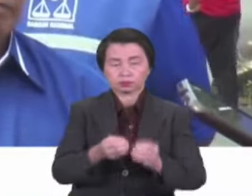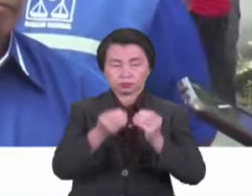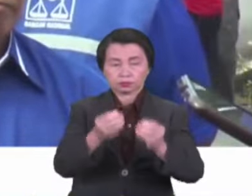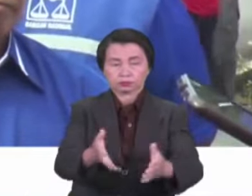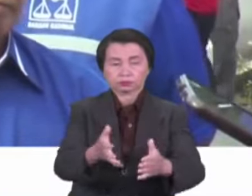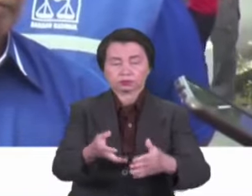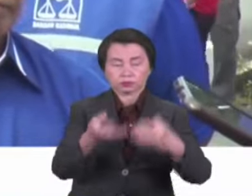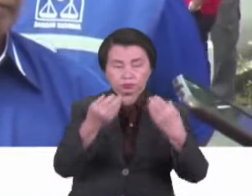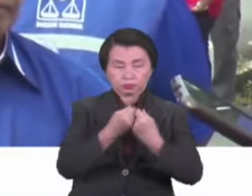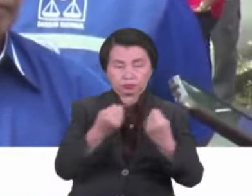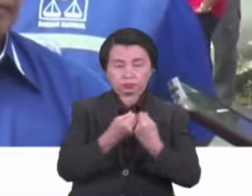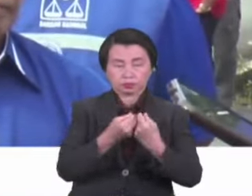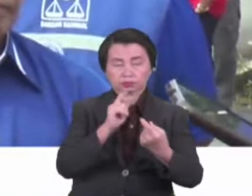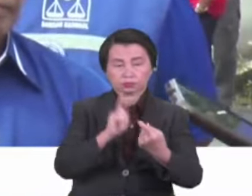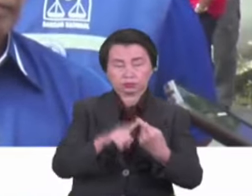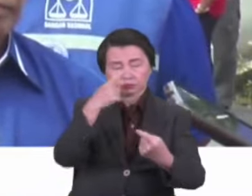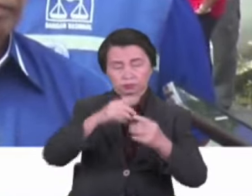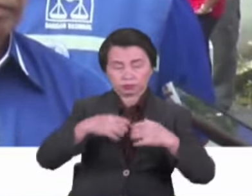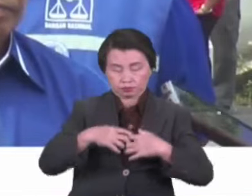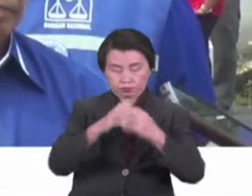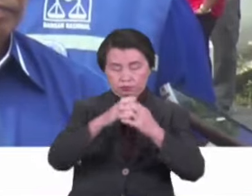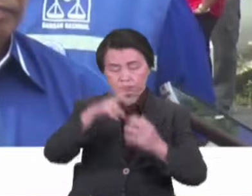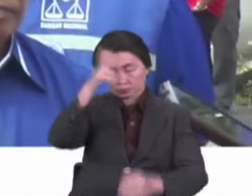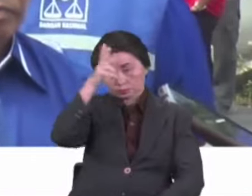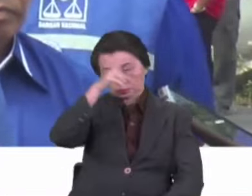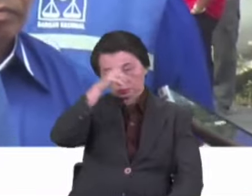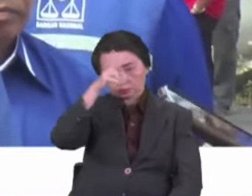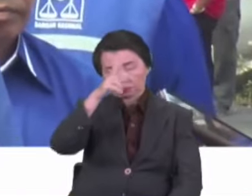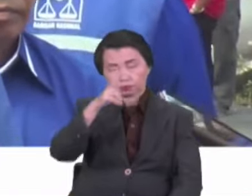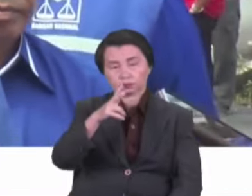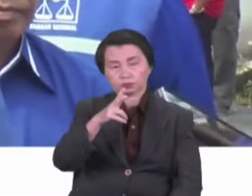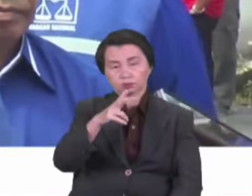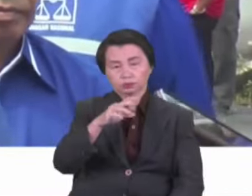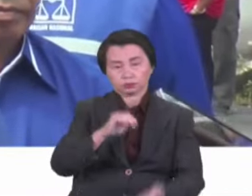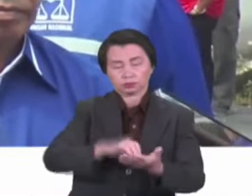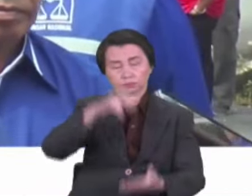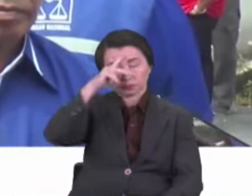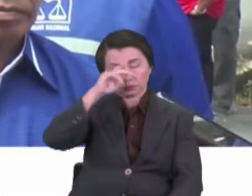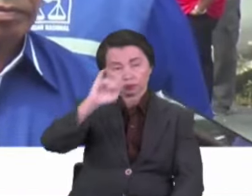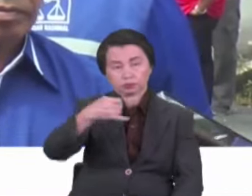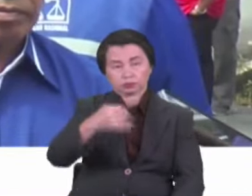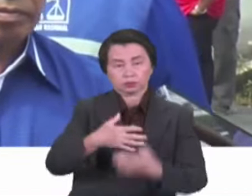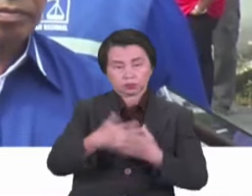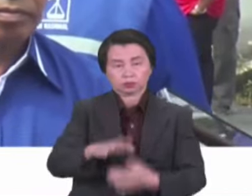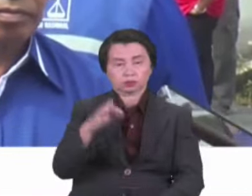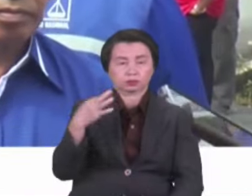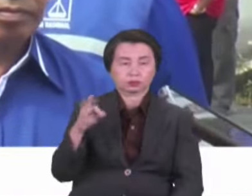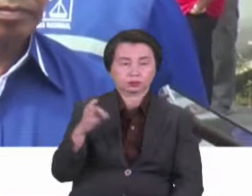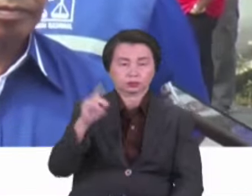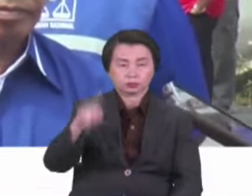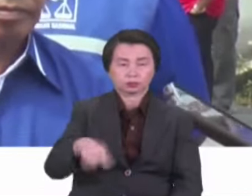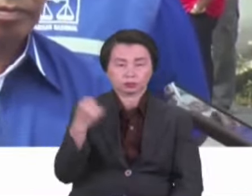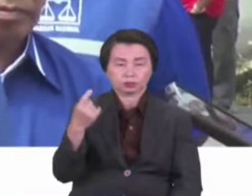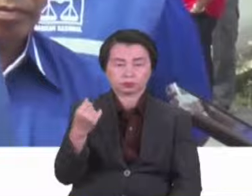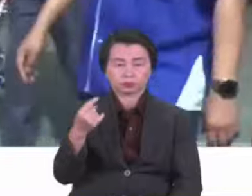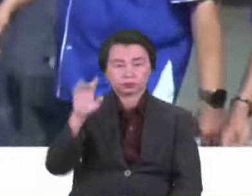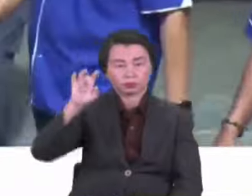memberikan jumlah kepada untuk menubuhkan kerajaan BN di Putrajaya pada selepas 19 bulan nanti, insyaAllah.